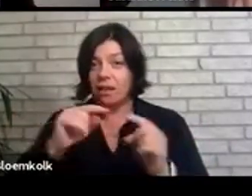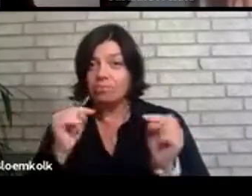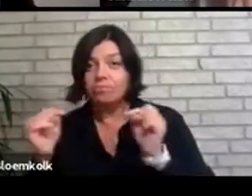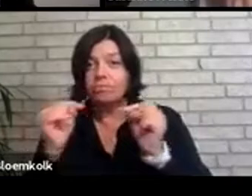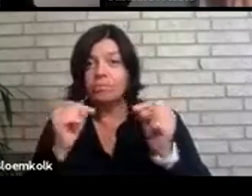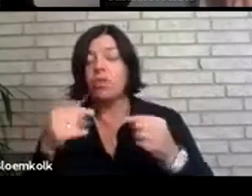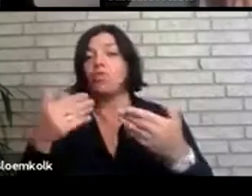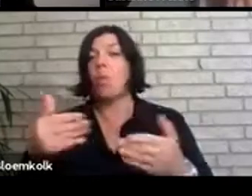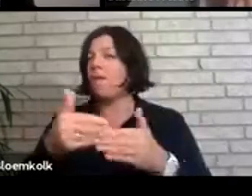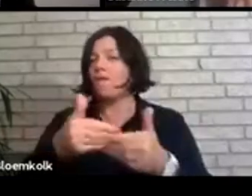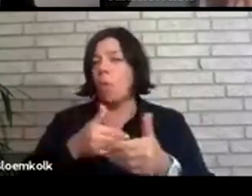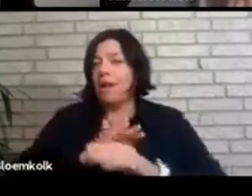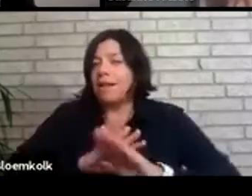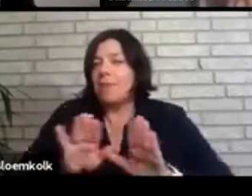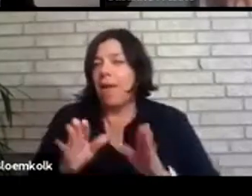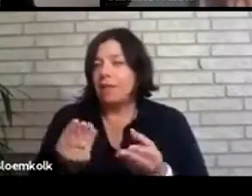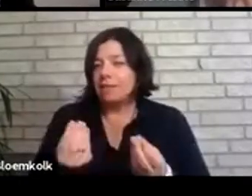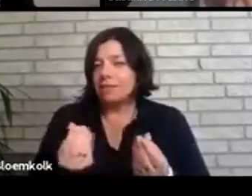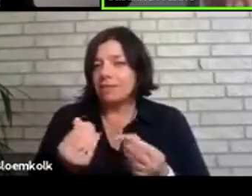ja?